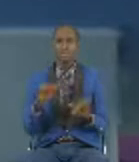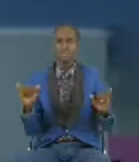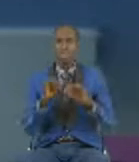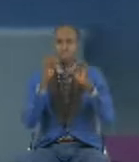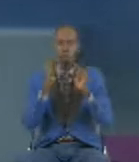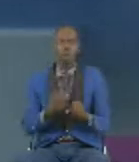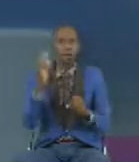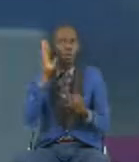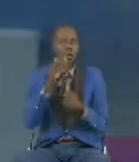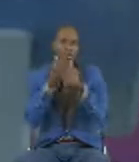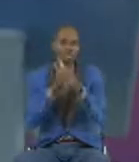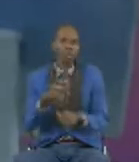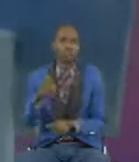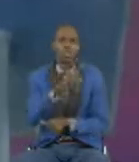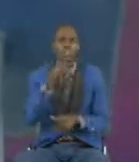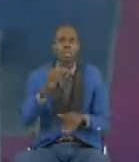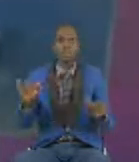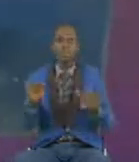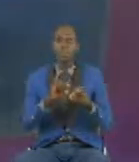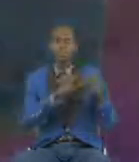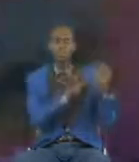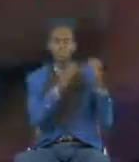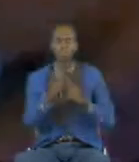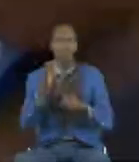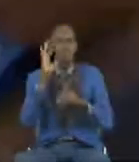te suivre. La même force va te suivre.